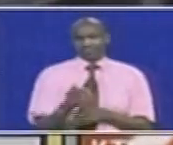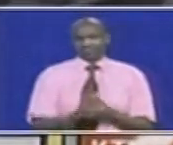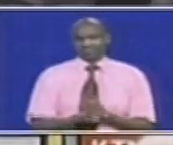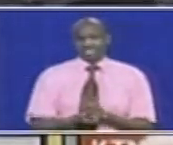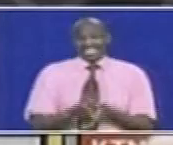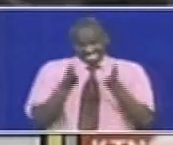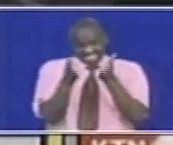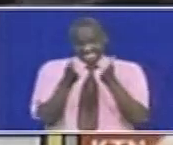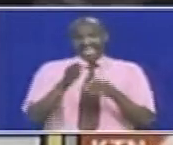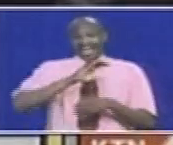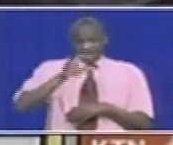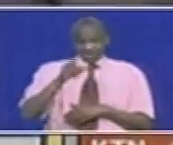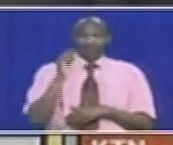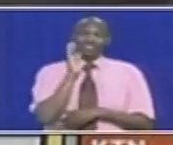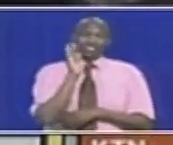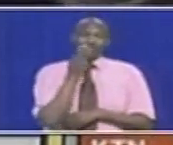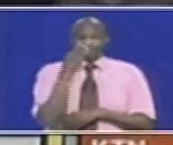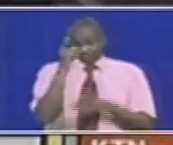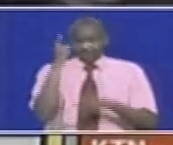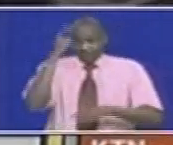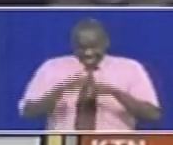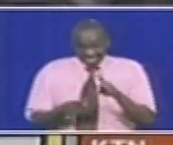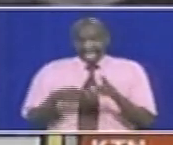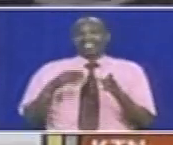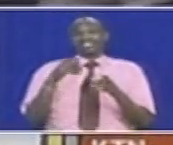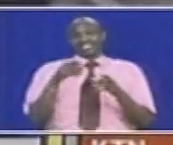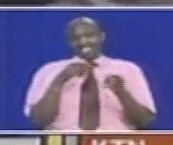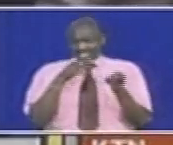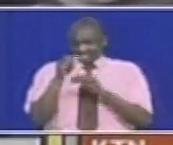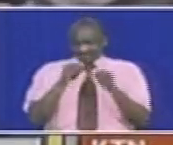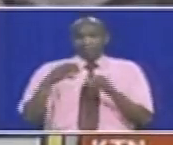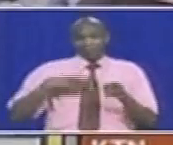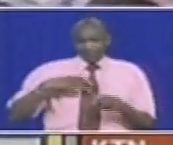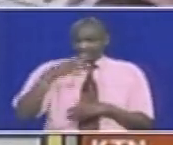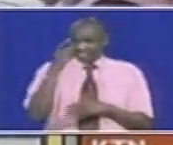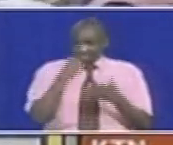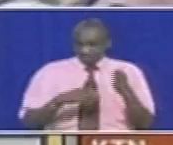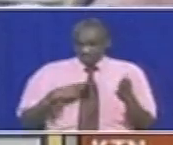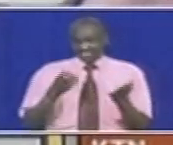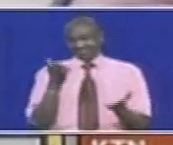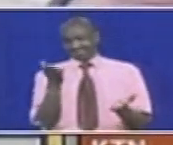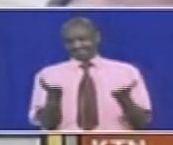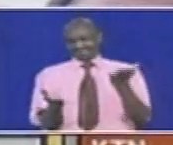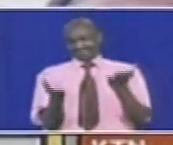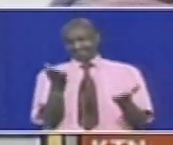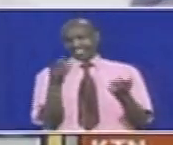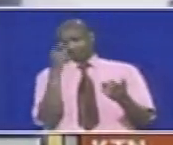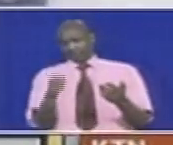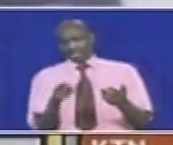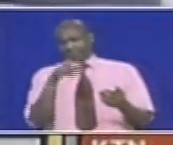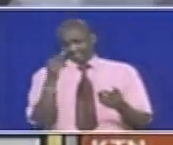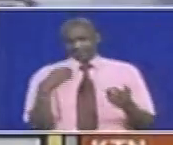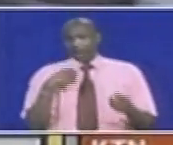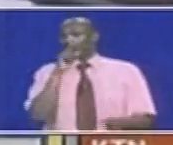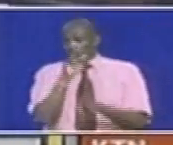Na huku serikali ya kaunti ya Isiolo ikiadhimisha mwaka mmoja mamlakani, wakazi wa eneo hilo wanaiweka kwenye ratili kuwa ni wapo imetimiza